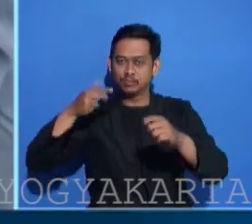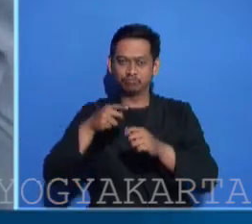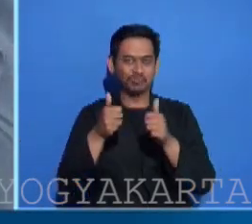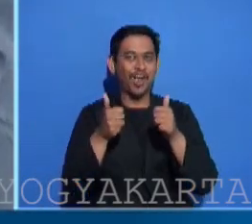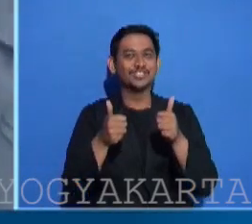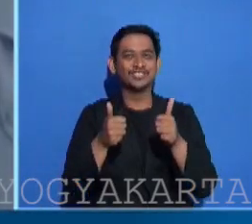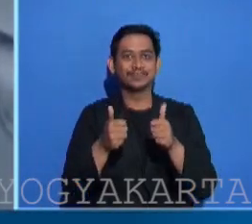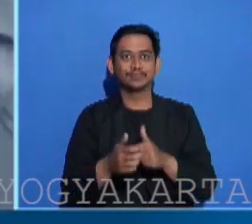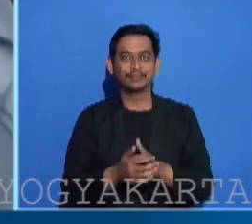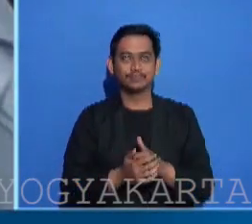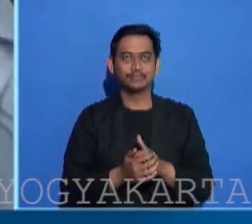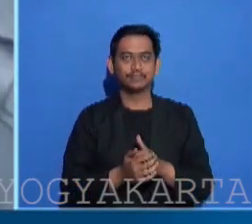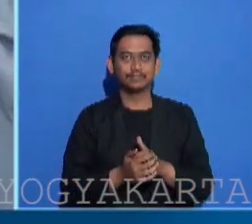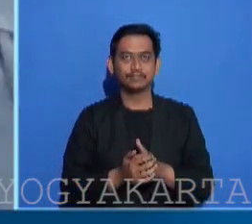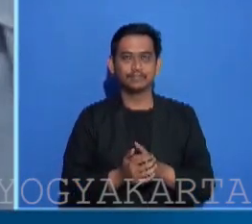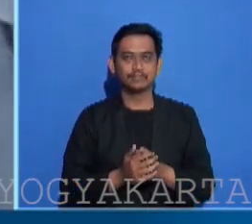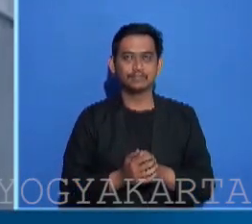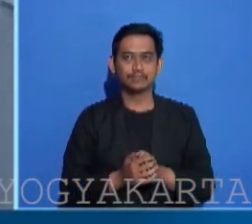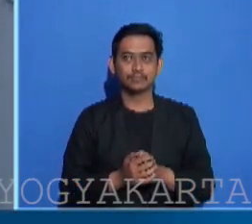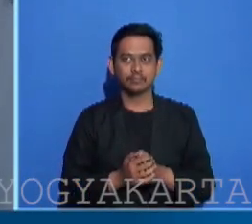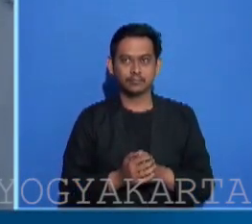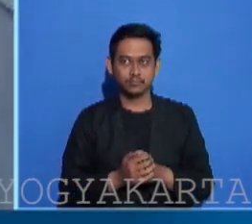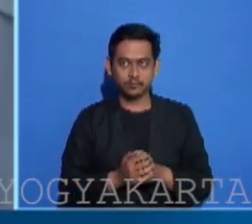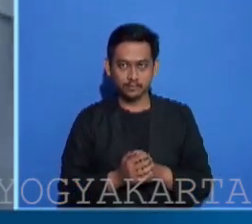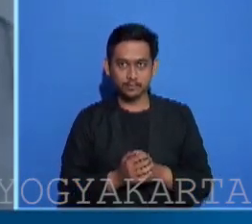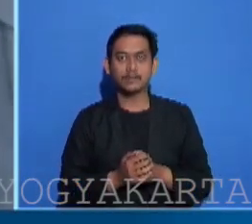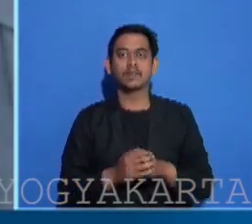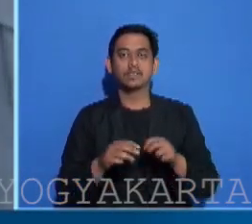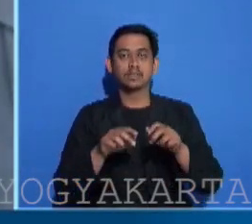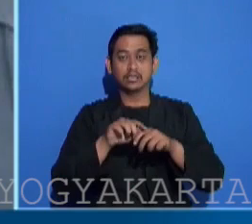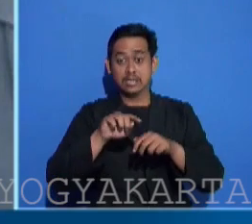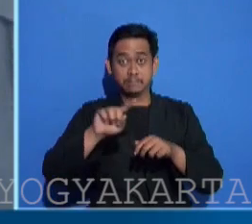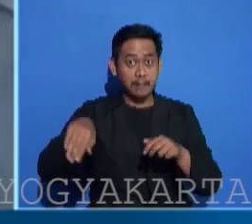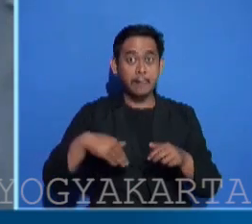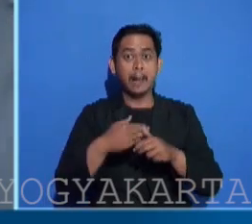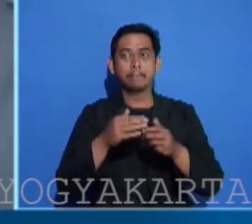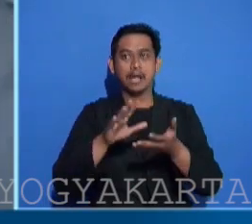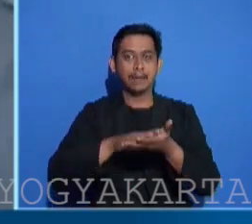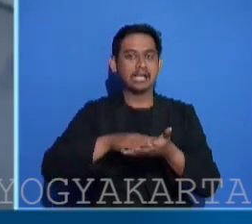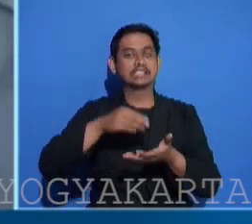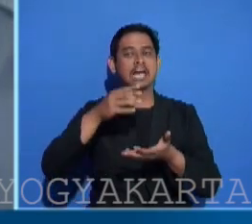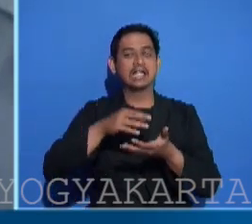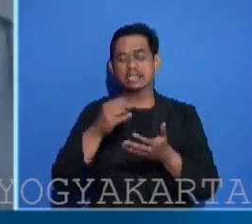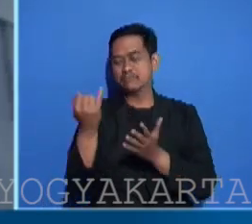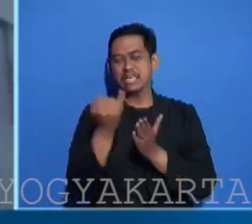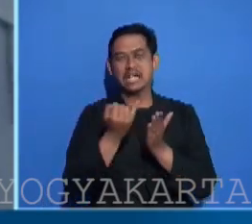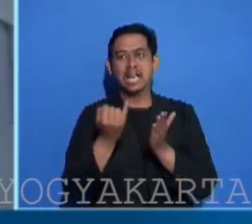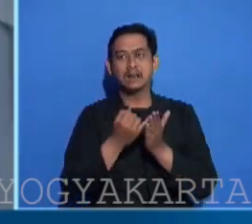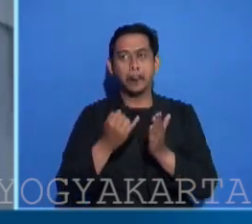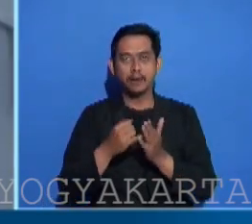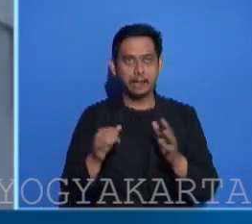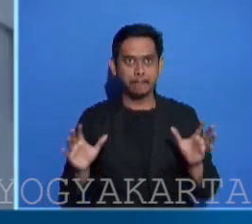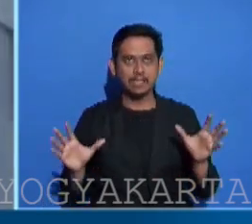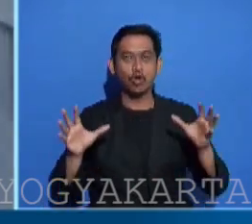Seni rupa, kriya, dan seni rupa murni serta desain untuk menyatu